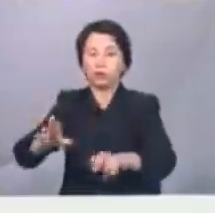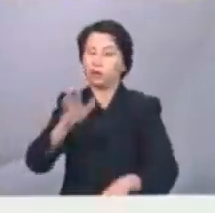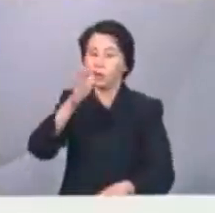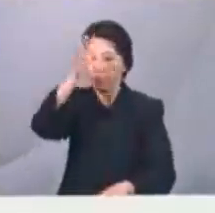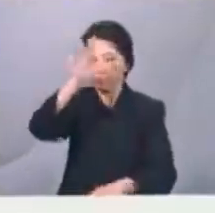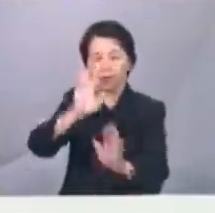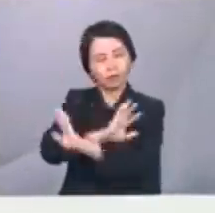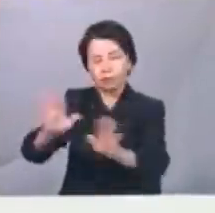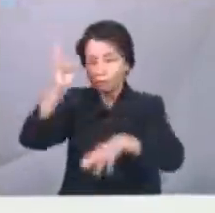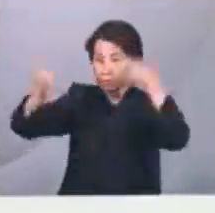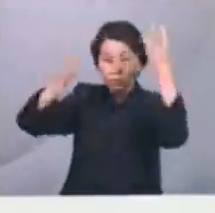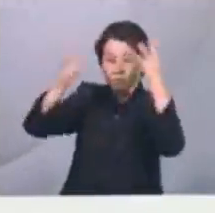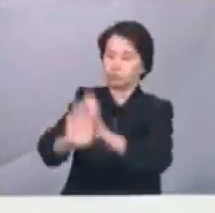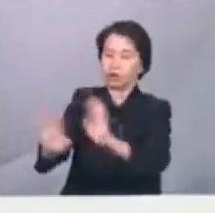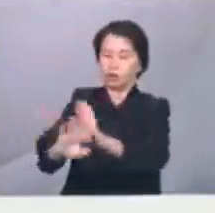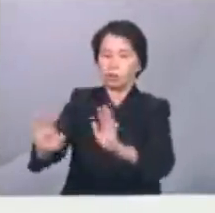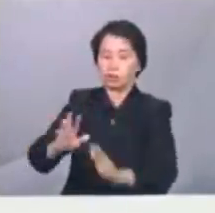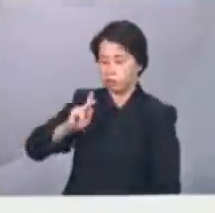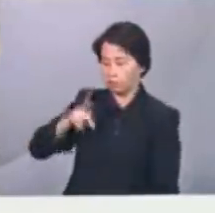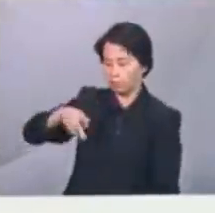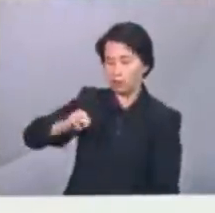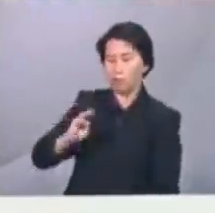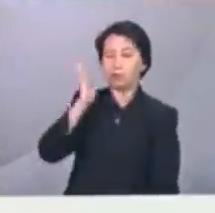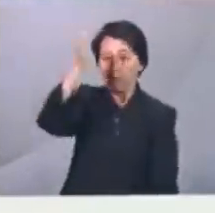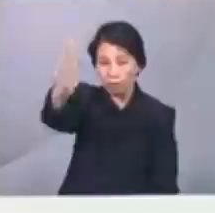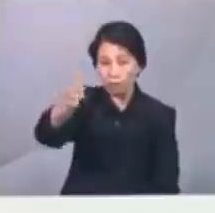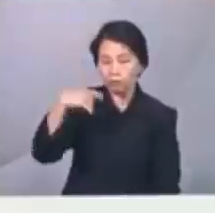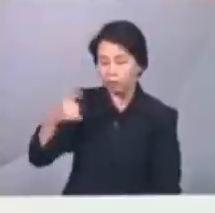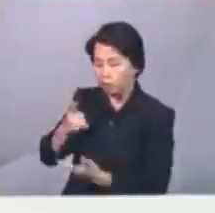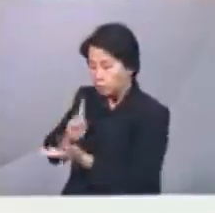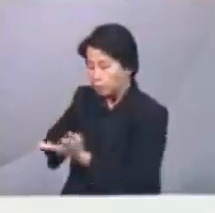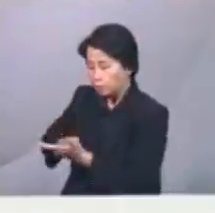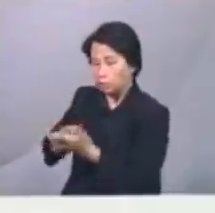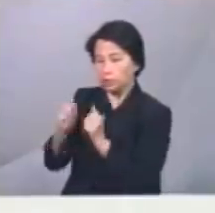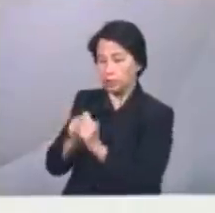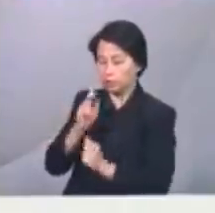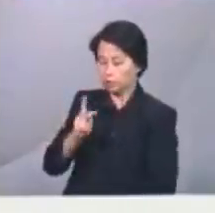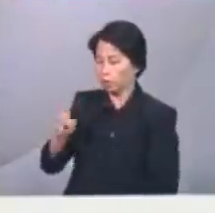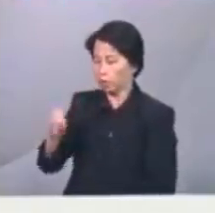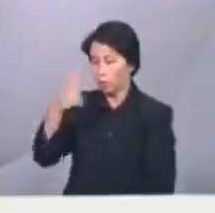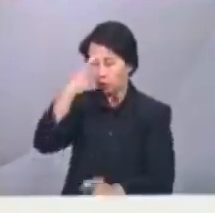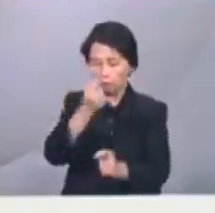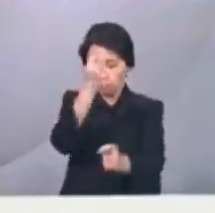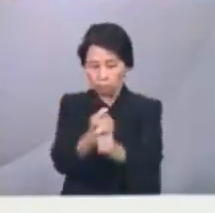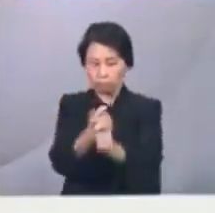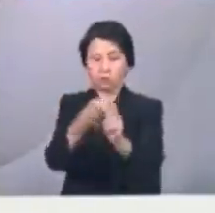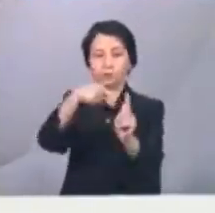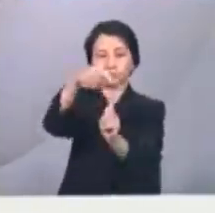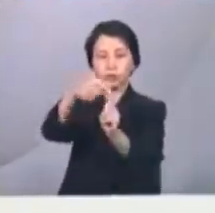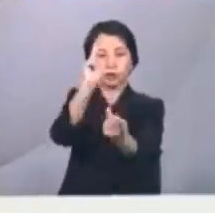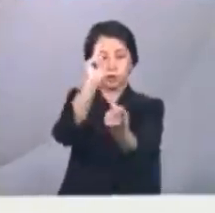risau. KPM akan sentiasa berbincang dengan KKM untuk menetapkan tarikh yang